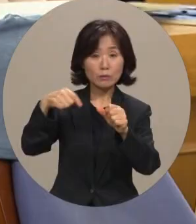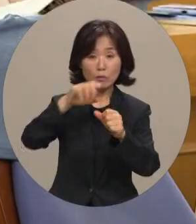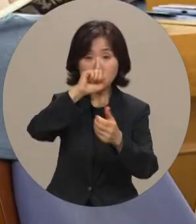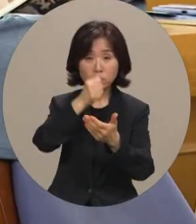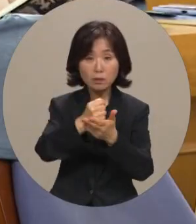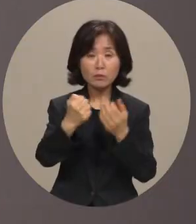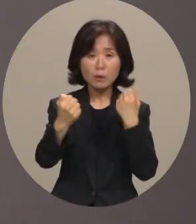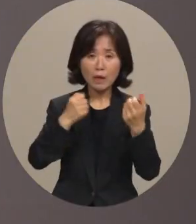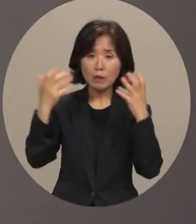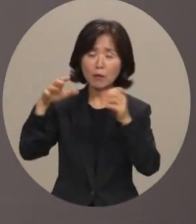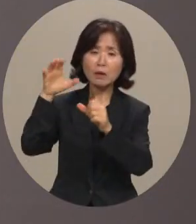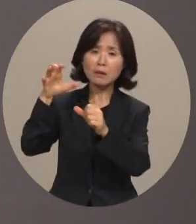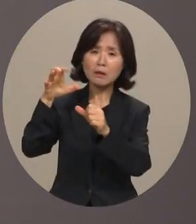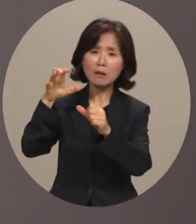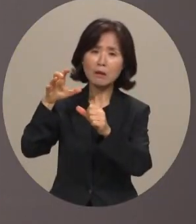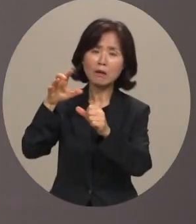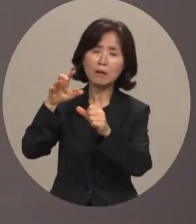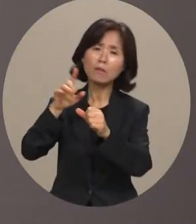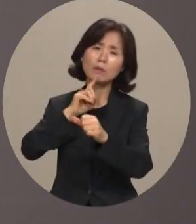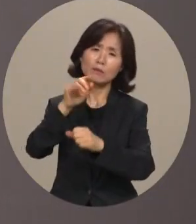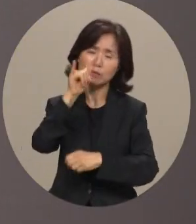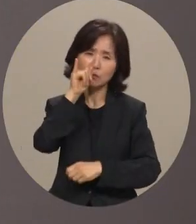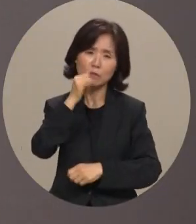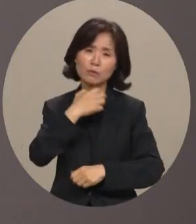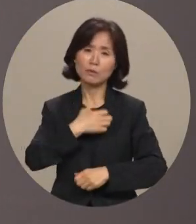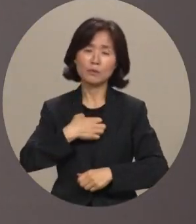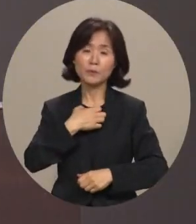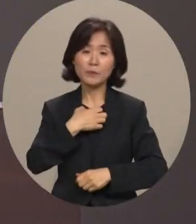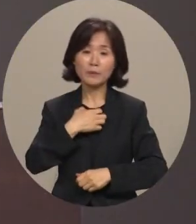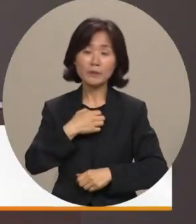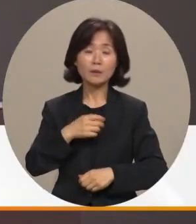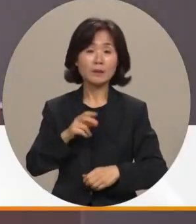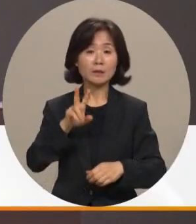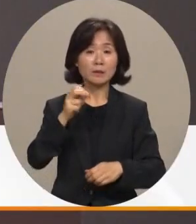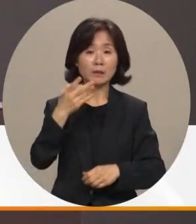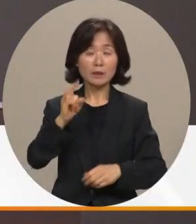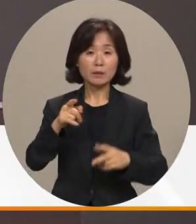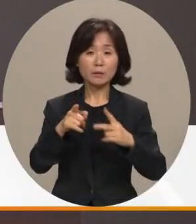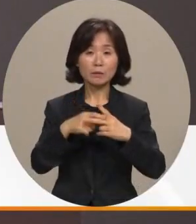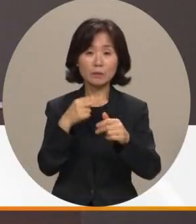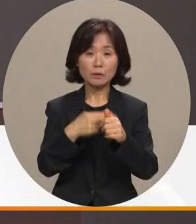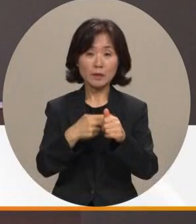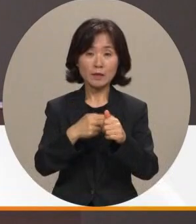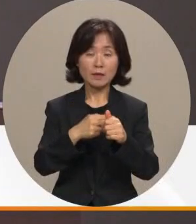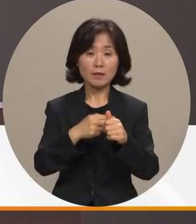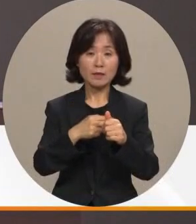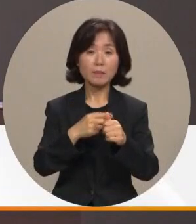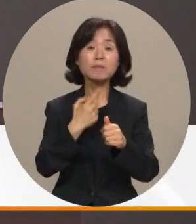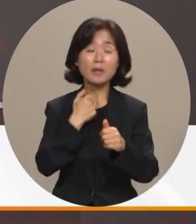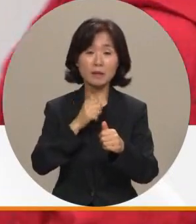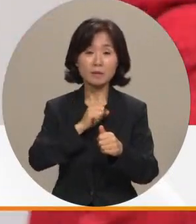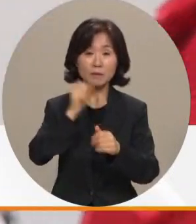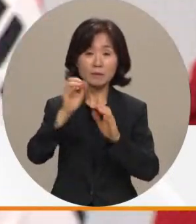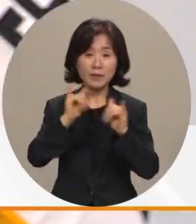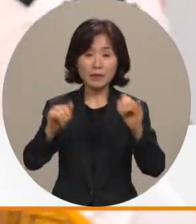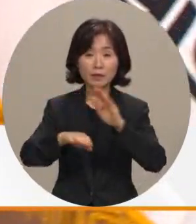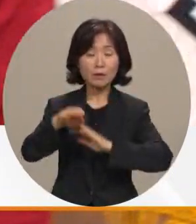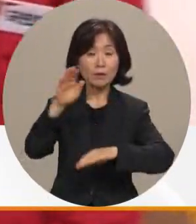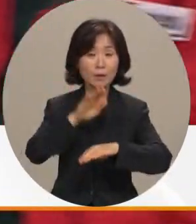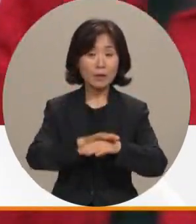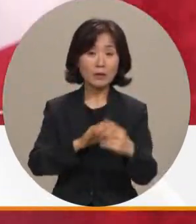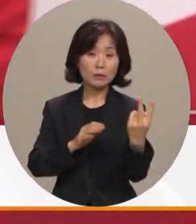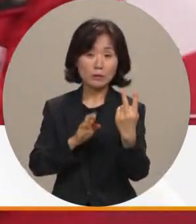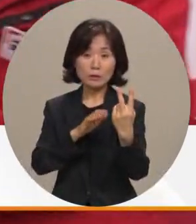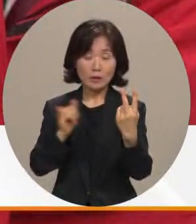겁니다 때문에 이번 22대 국회 초등교사 출신으로 당선된 여야 의원 모두 아동복지법 개정을